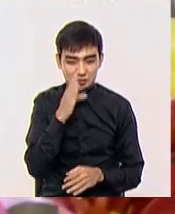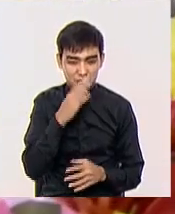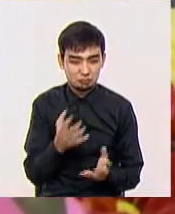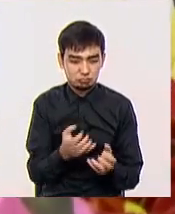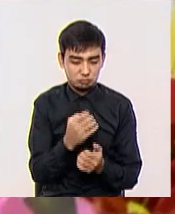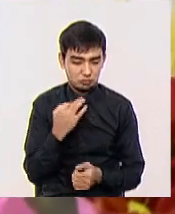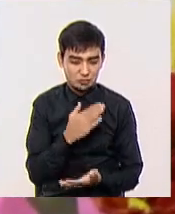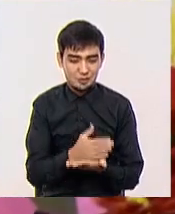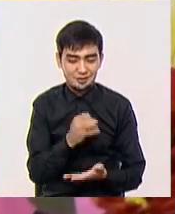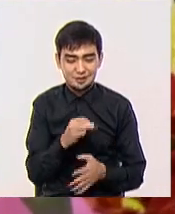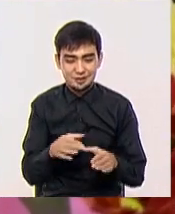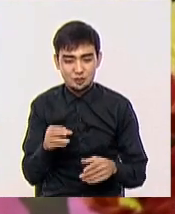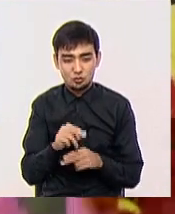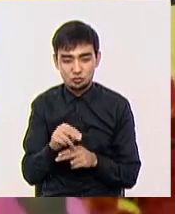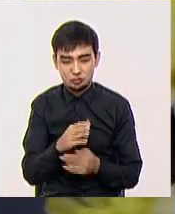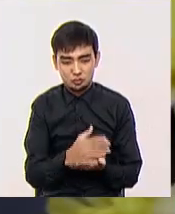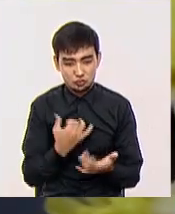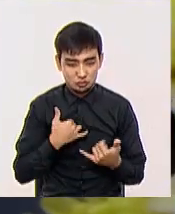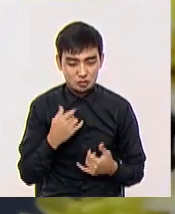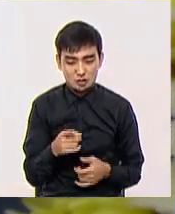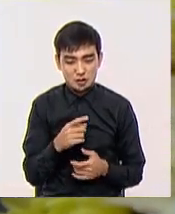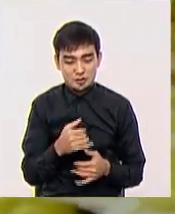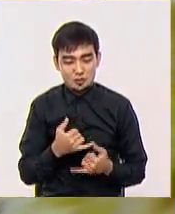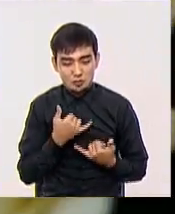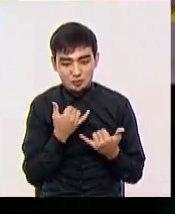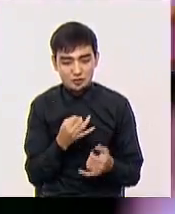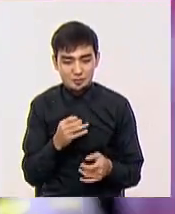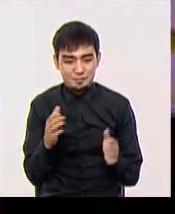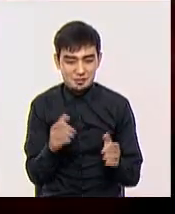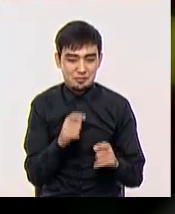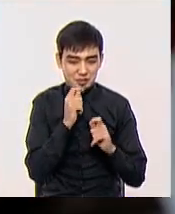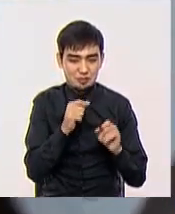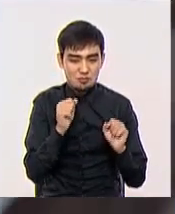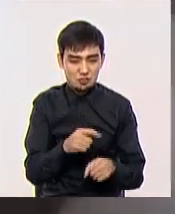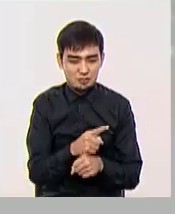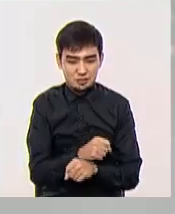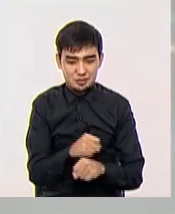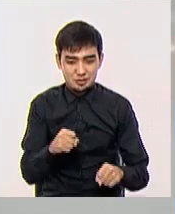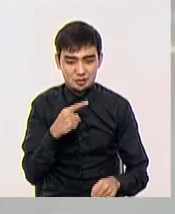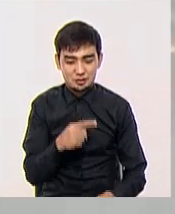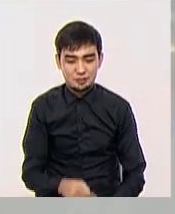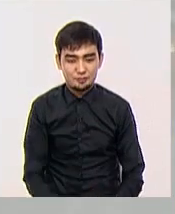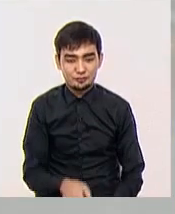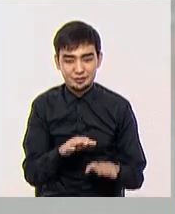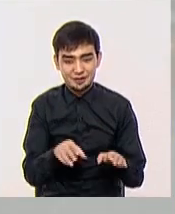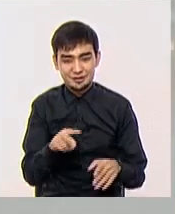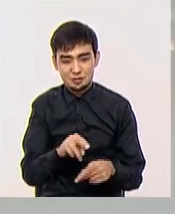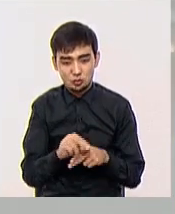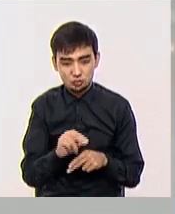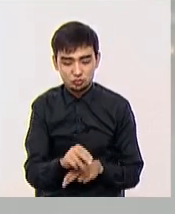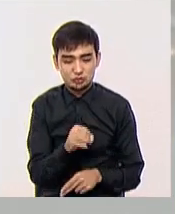көп. Олар балаларына білім беретін жандарға көңіл бөліп, кішігірім сый жасауға тыйым салмау керек дейді. Балдарға оқып білім